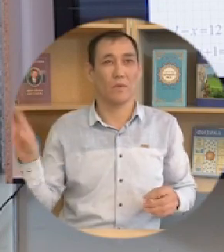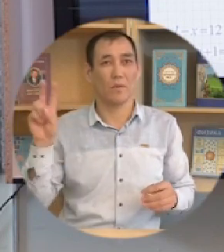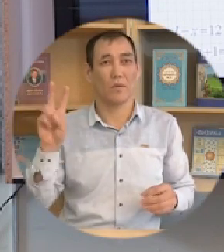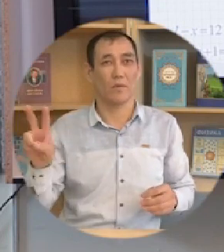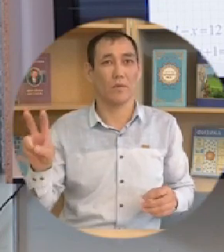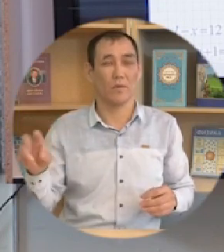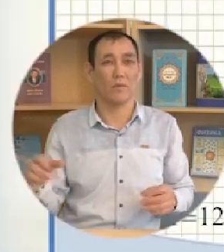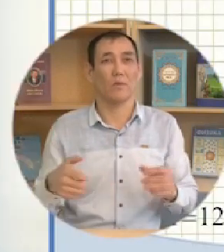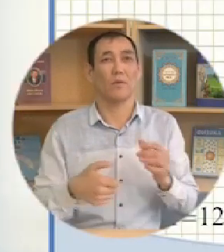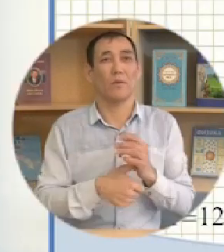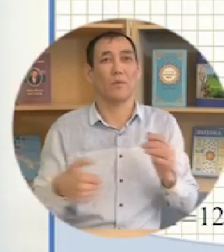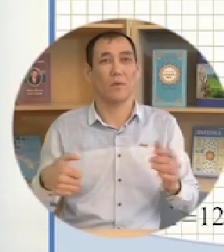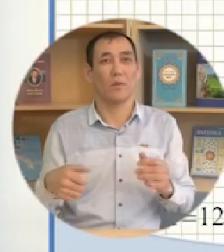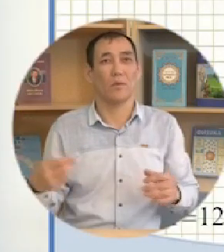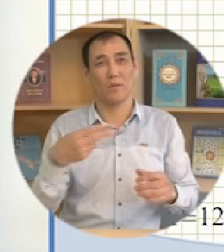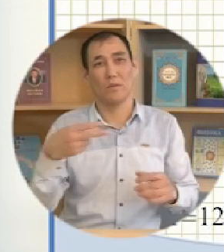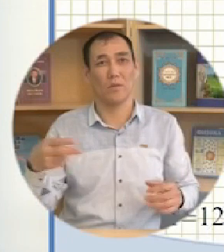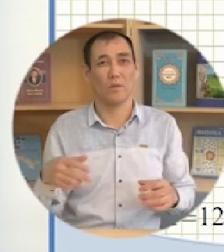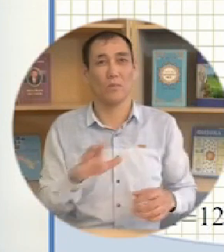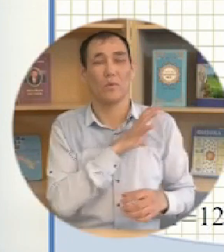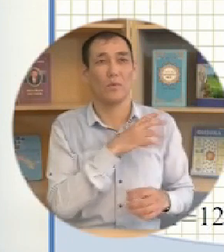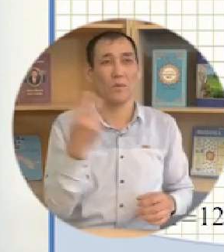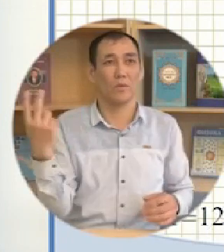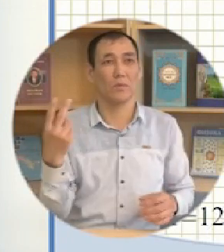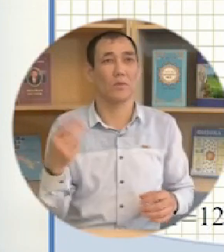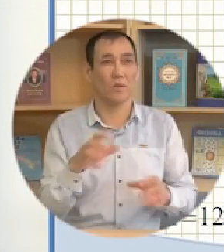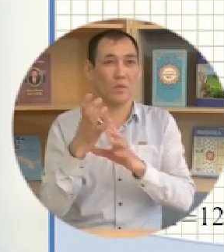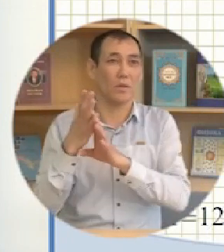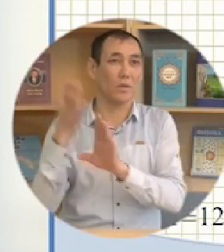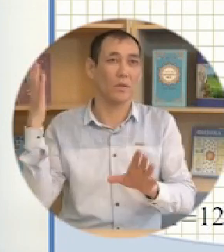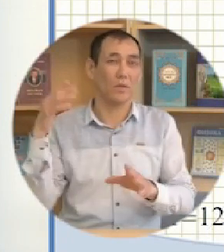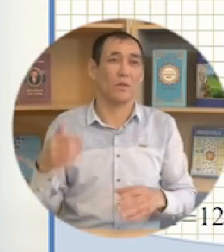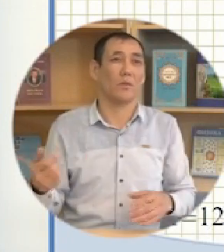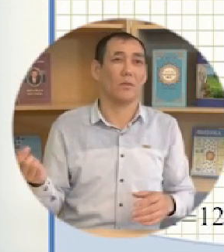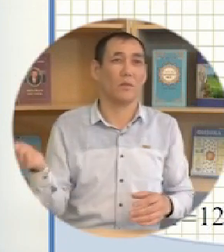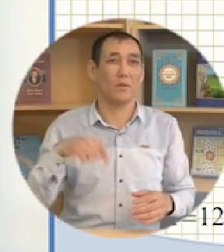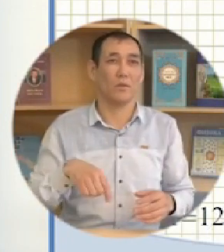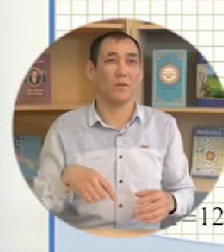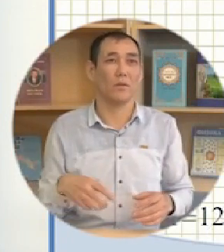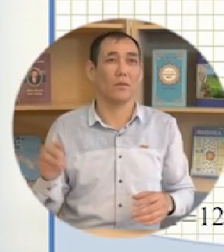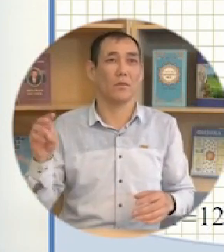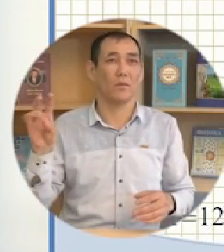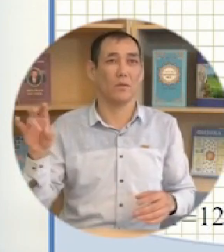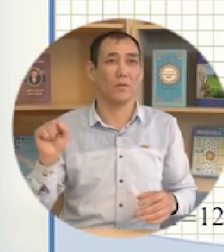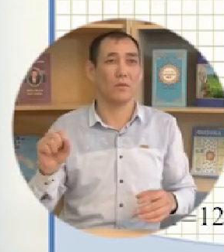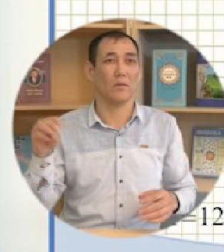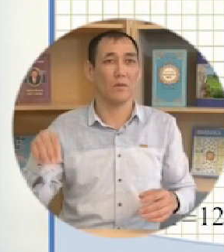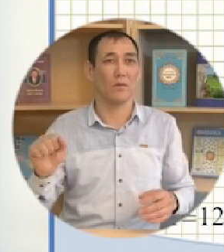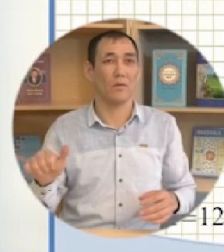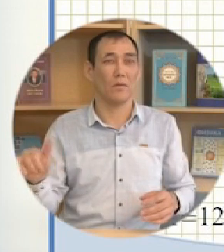4-ші 600-ға тең болған 2 ізбе із келген натурал санды табын.